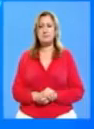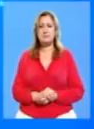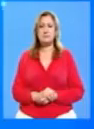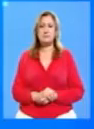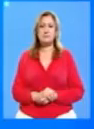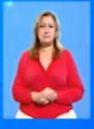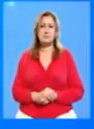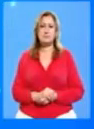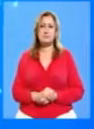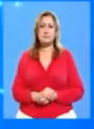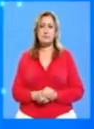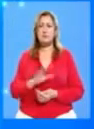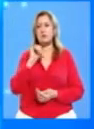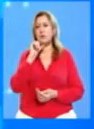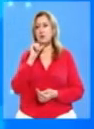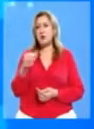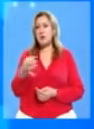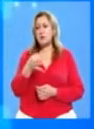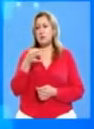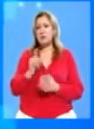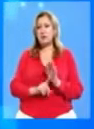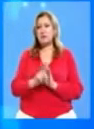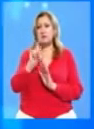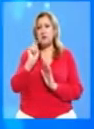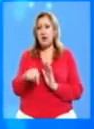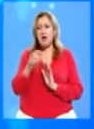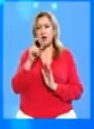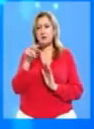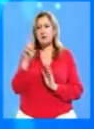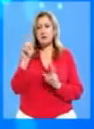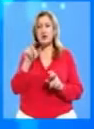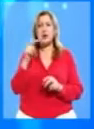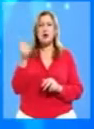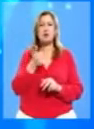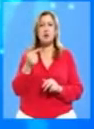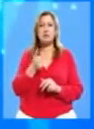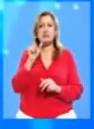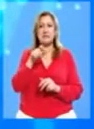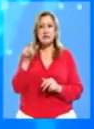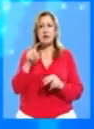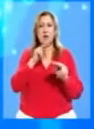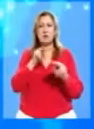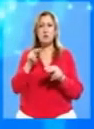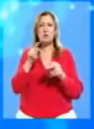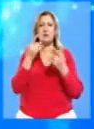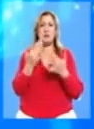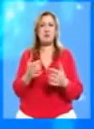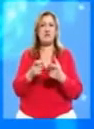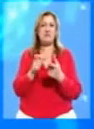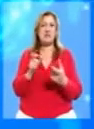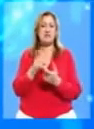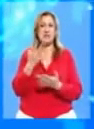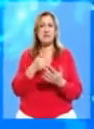Қостанай облысында азаматтық бақылау түбіртекті талап ет акциясы басталды. Егер дүкендер мен сауда орталықтарына фискалдық түбіртек берілмеген